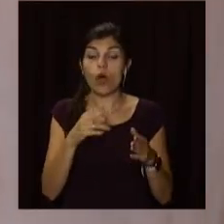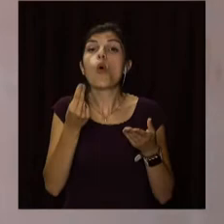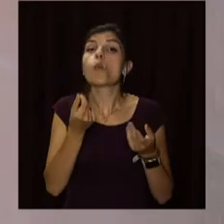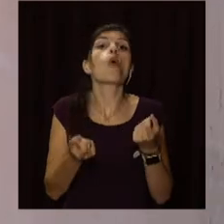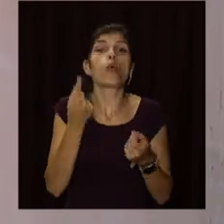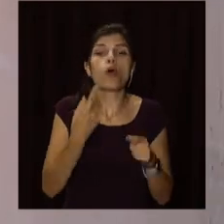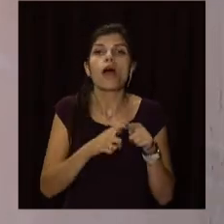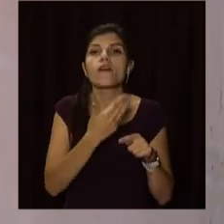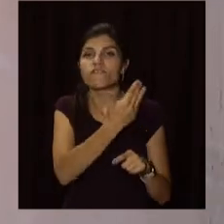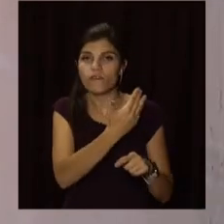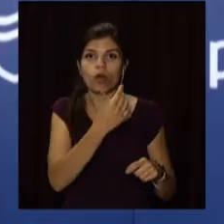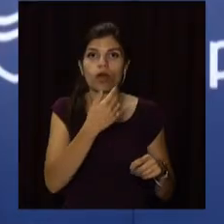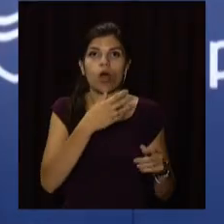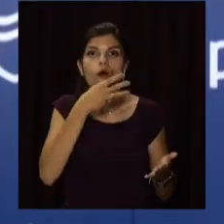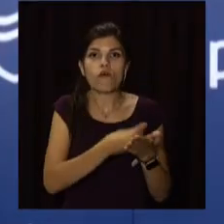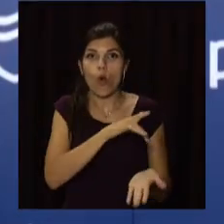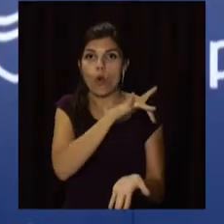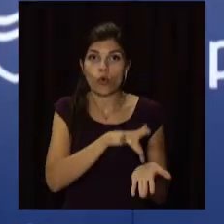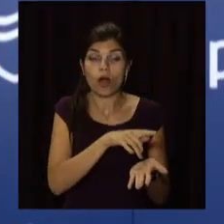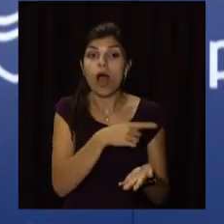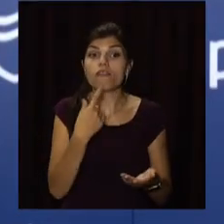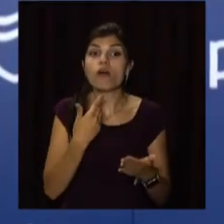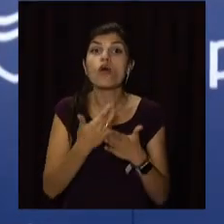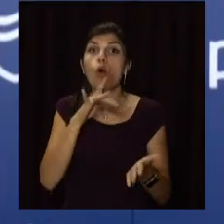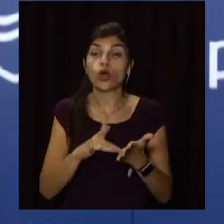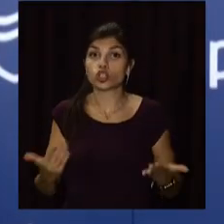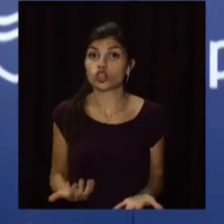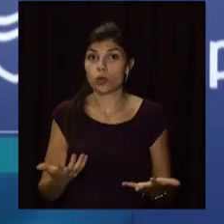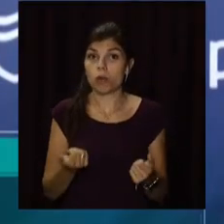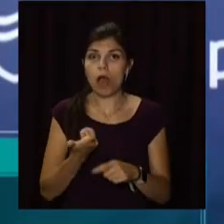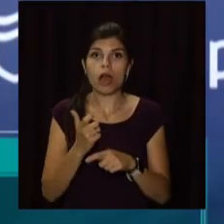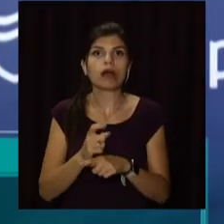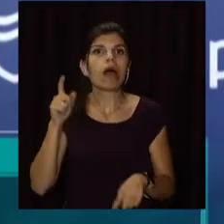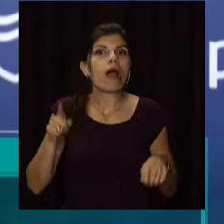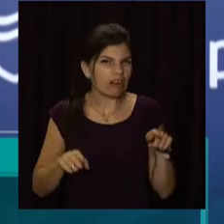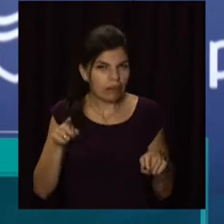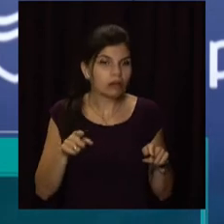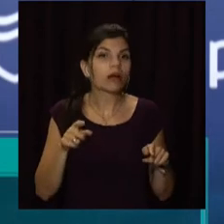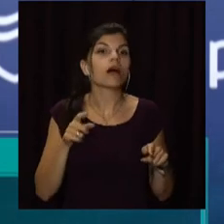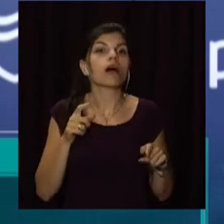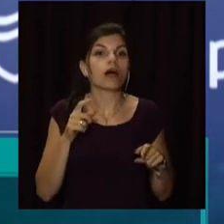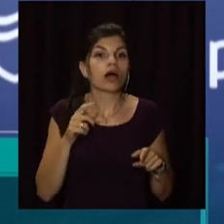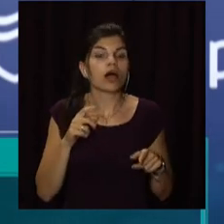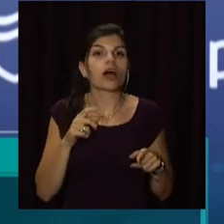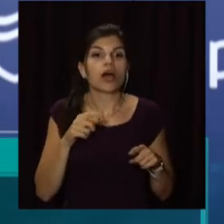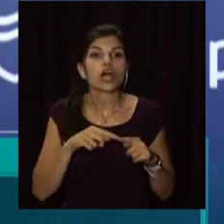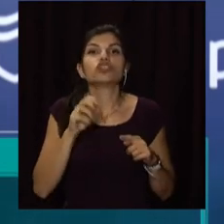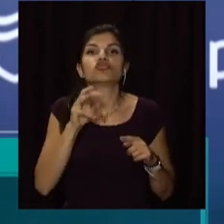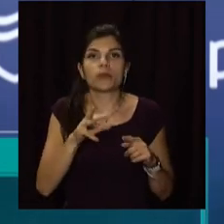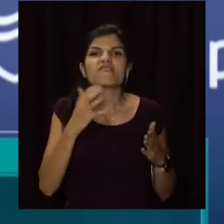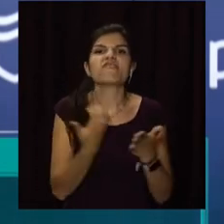гроші міської скарбниці. Отримати житло від міста – це, напевно, крутіше і рідше, ніж виграти в